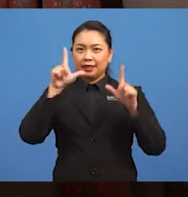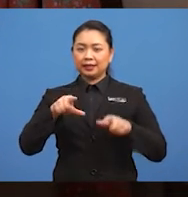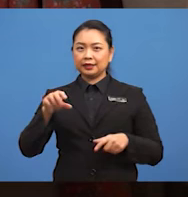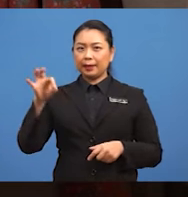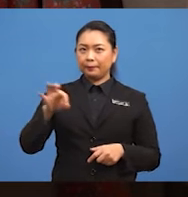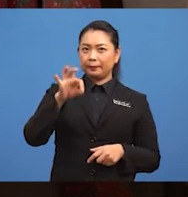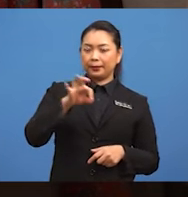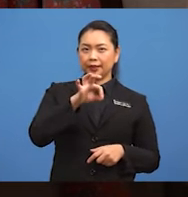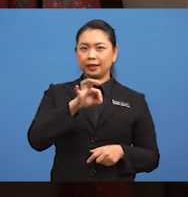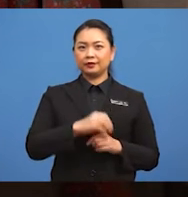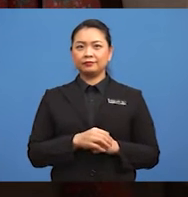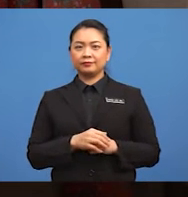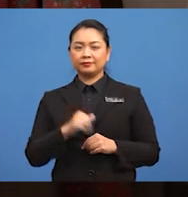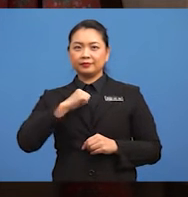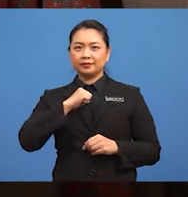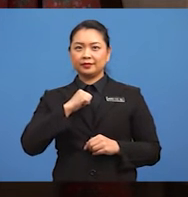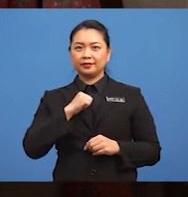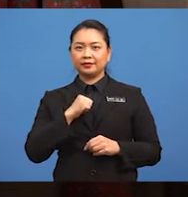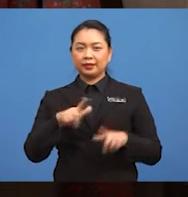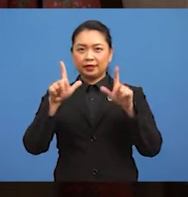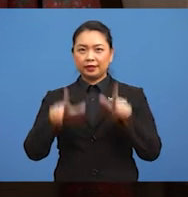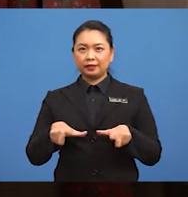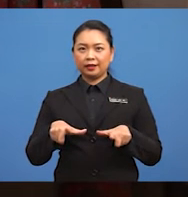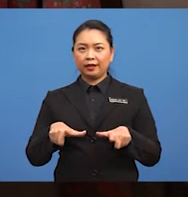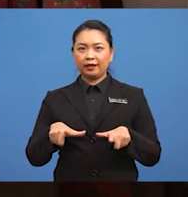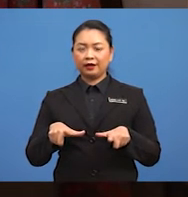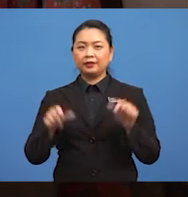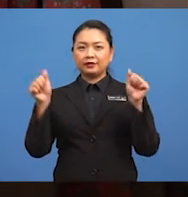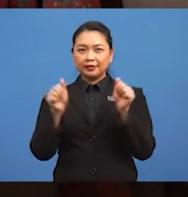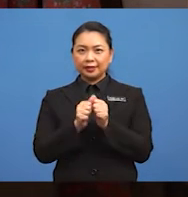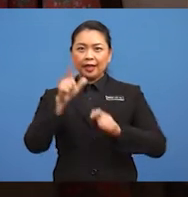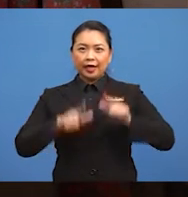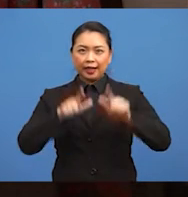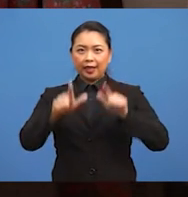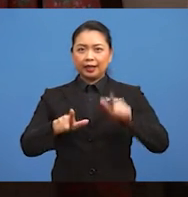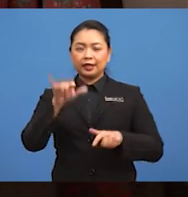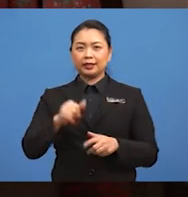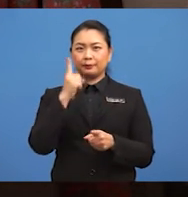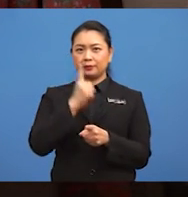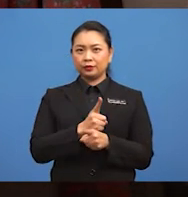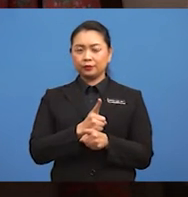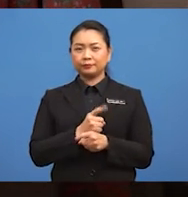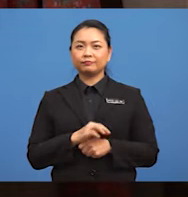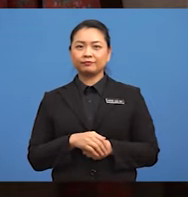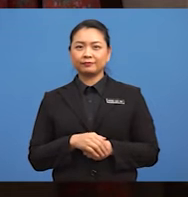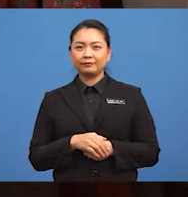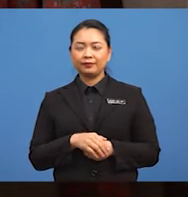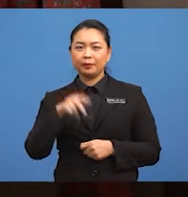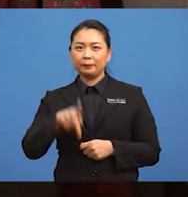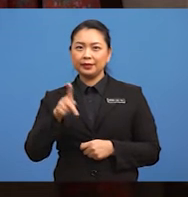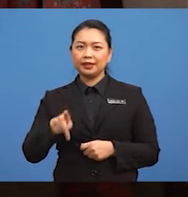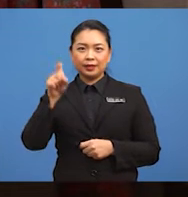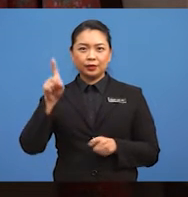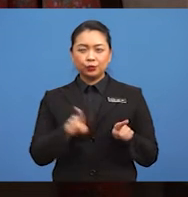mesin. Pastikan benang dipasang dengan langkah yang betul. Pelajar juga